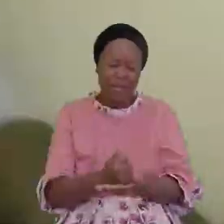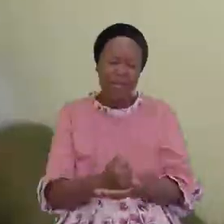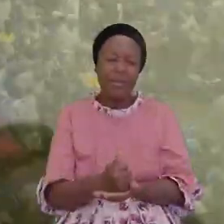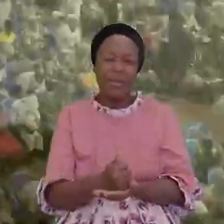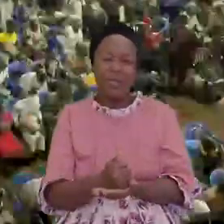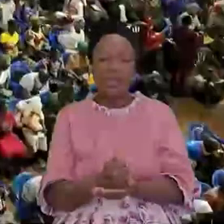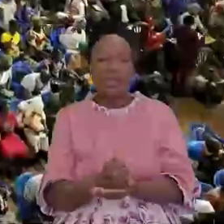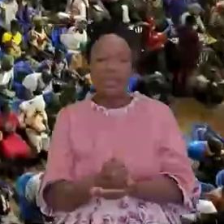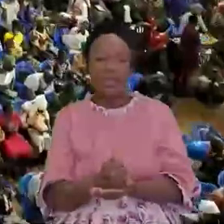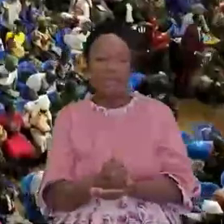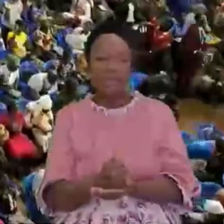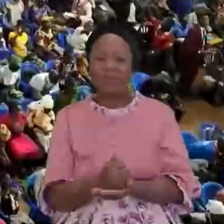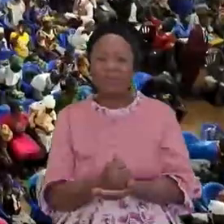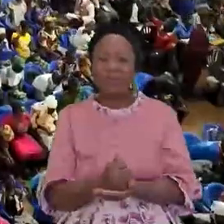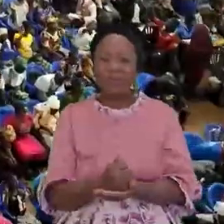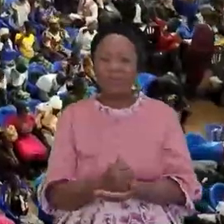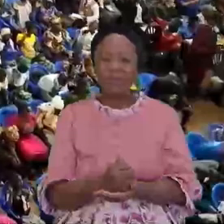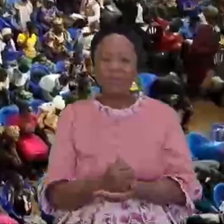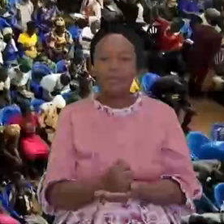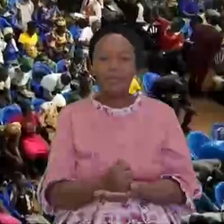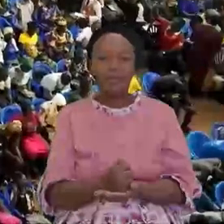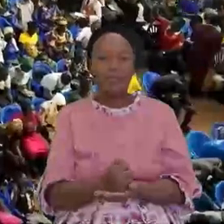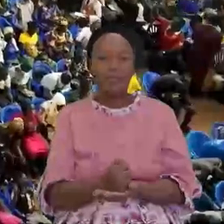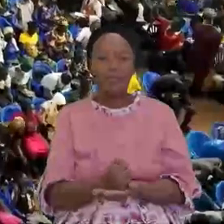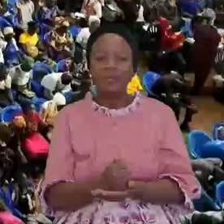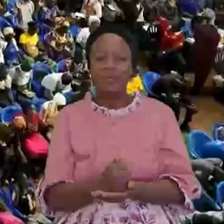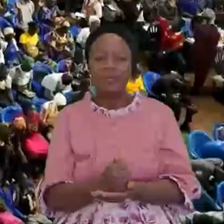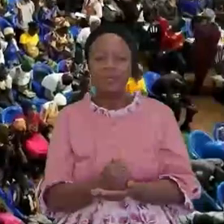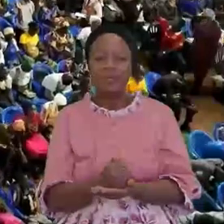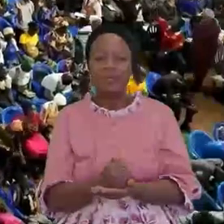Que le ciel entende ton Amen.